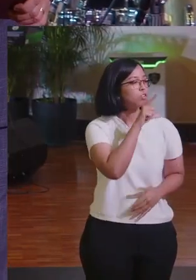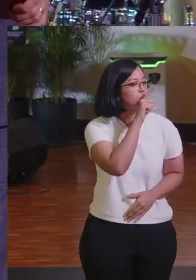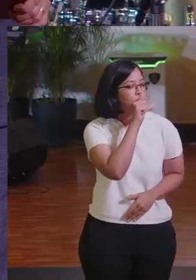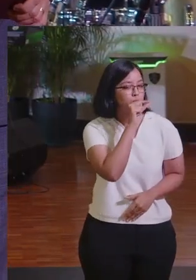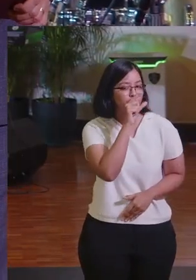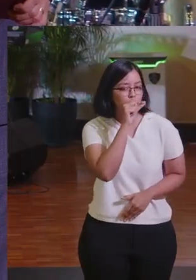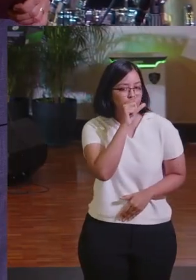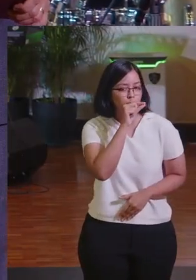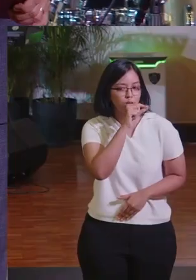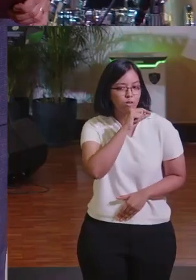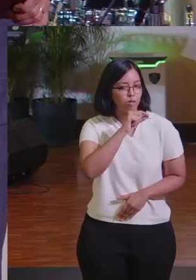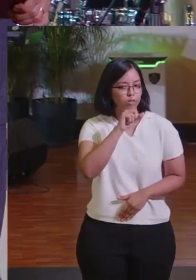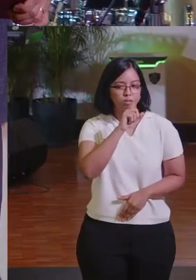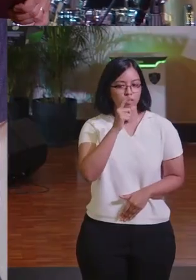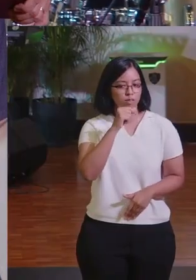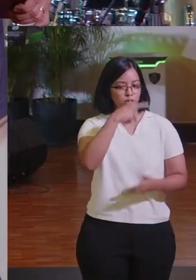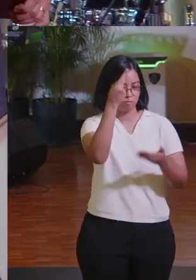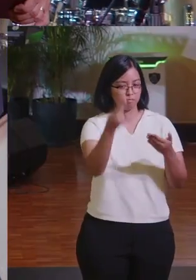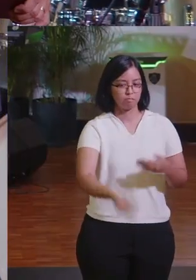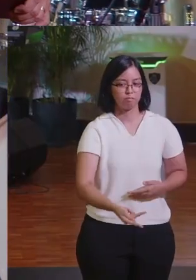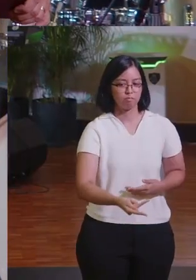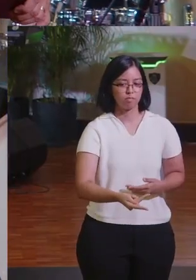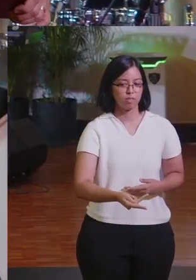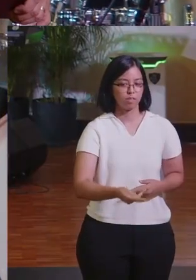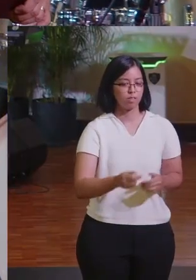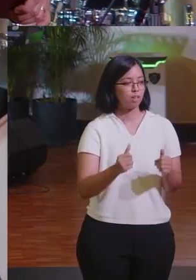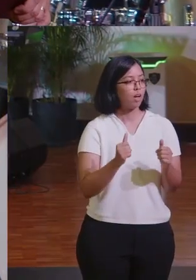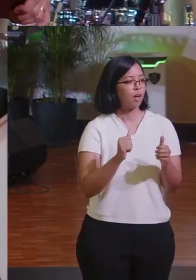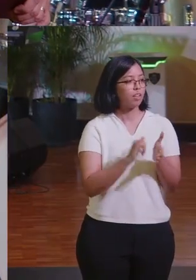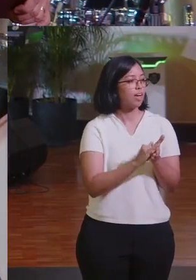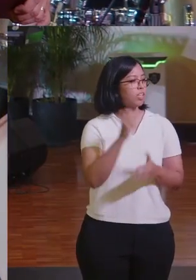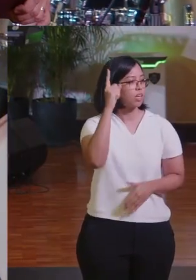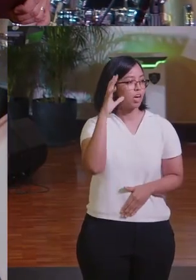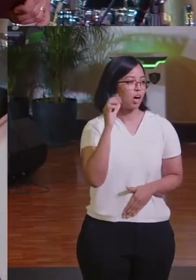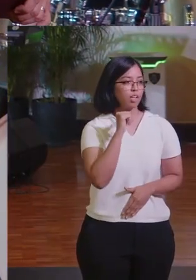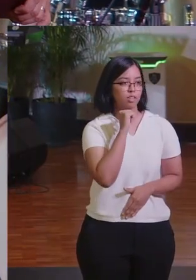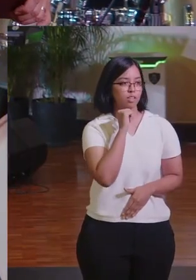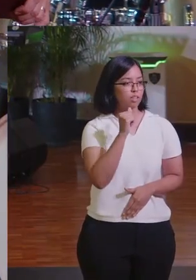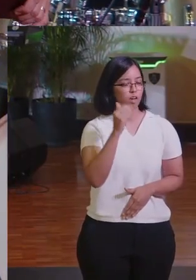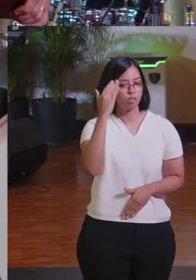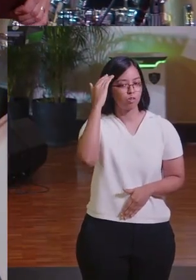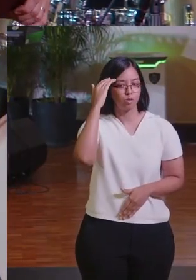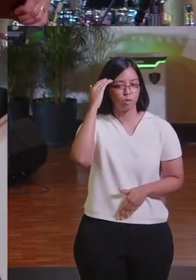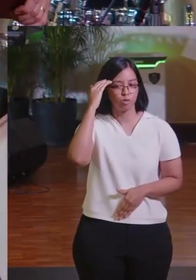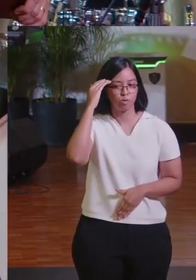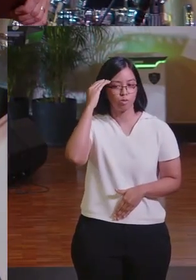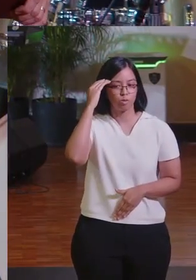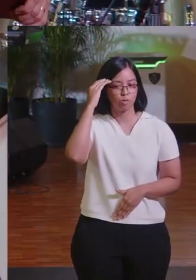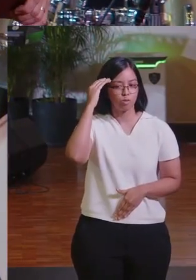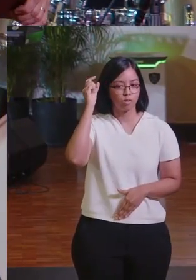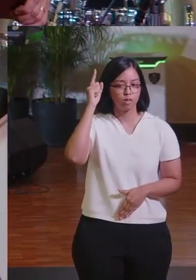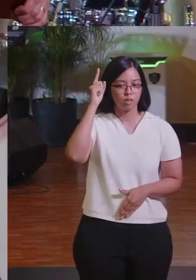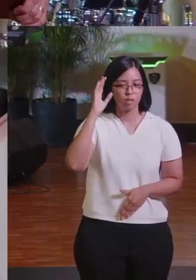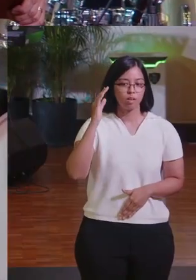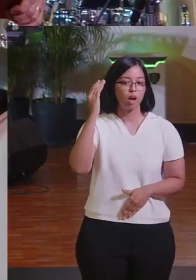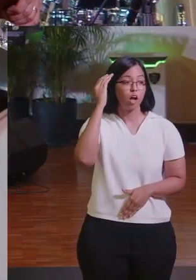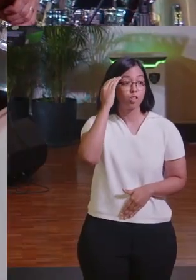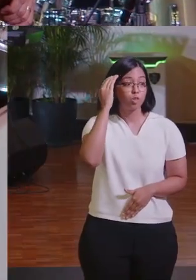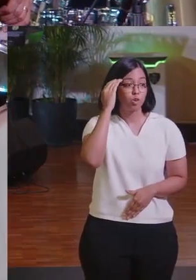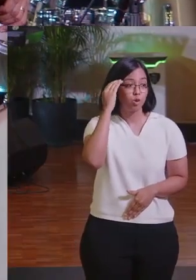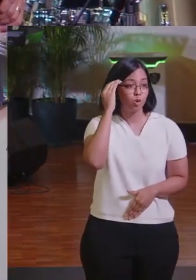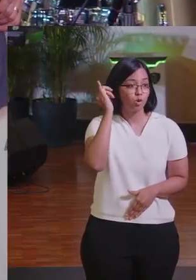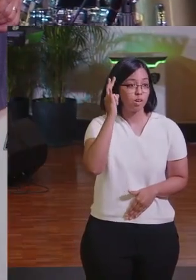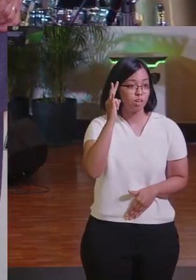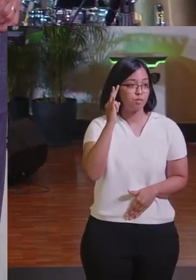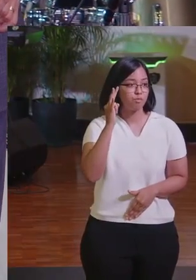knowledge. Wala pong ibong maya ba yan, no? Ang mamamatay na hindi alam ng Diyos. Alam ng Diyos